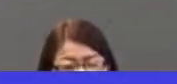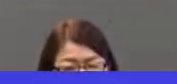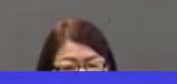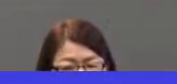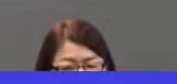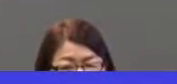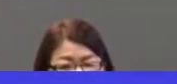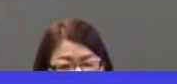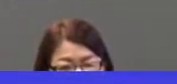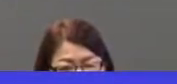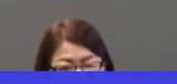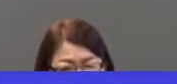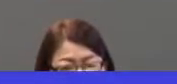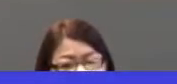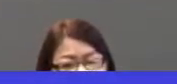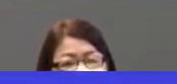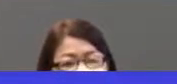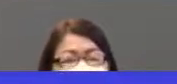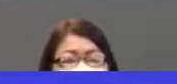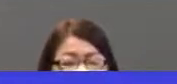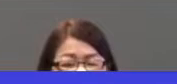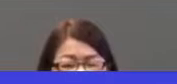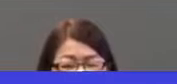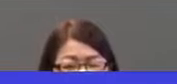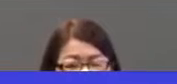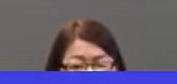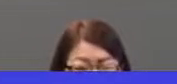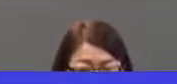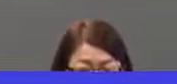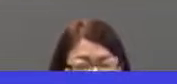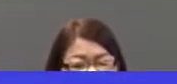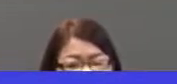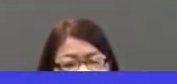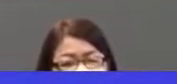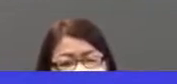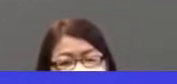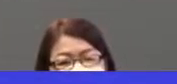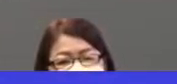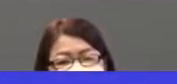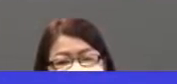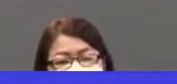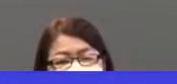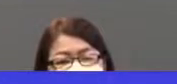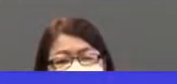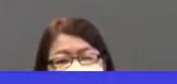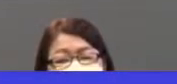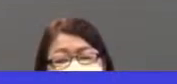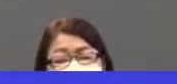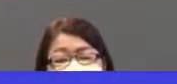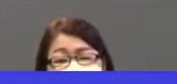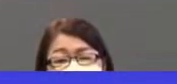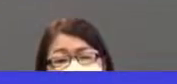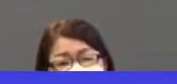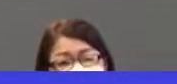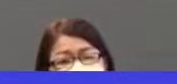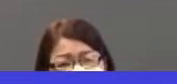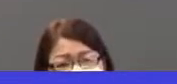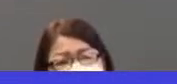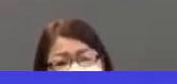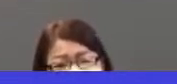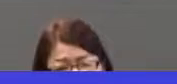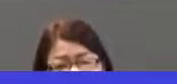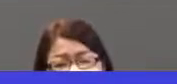าจะต้องพิจารณาให้ออกจากตำแหน่งอย่างไรคุณประยูรรัตนเสนีอธิบดีกรมส่งเสริมการปกครองส่วนท้องถิ่นกระทรวงมหาดไท